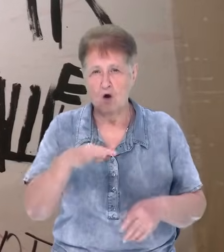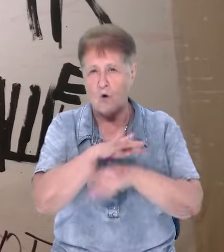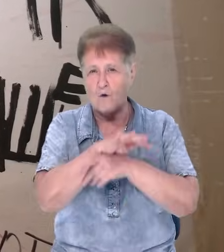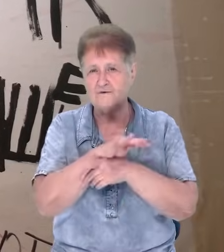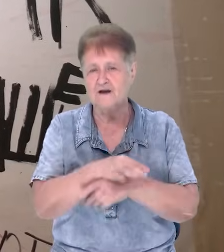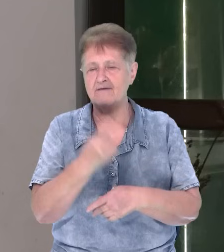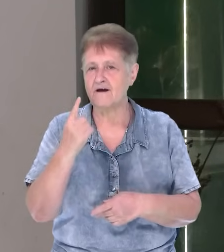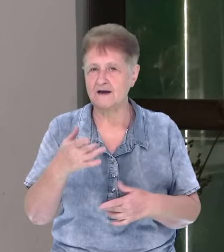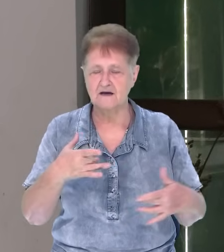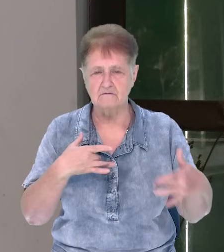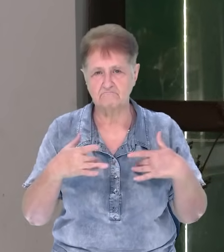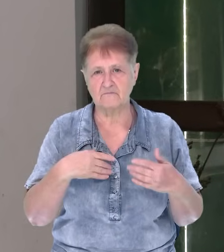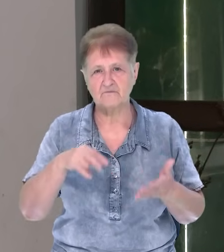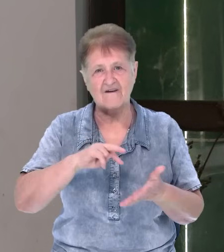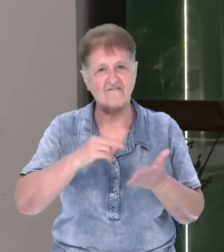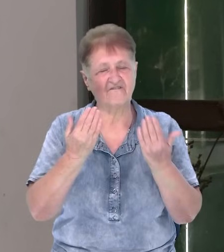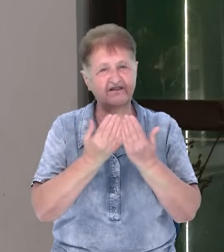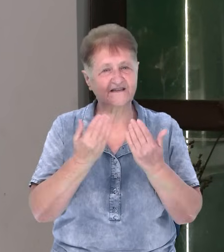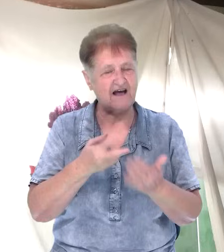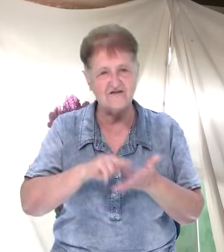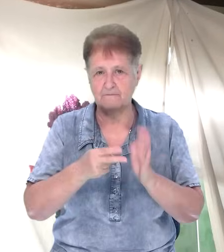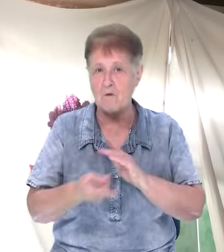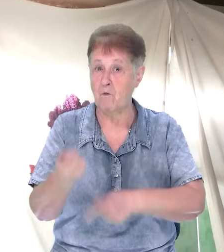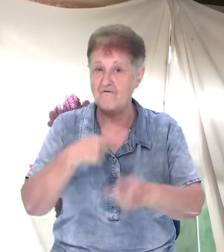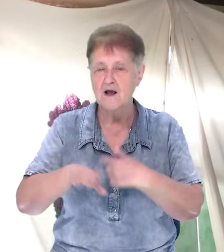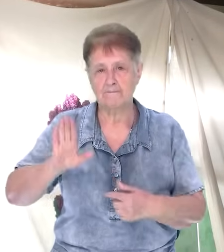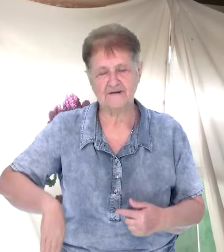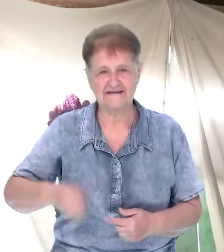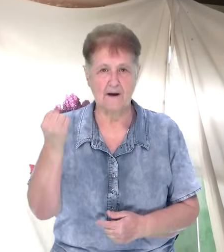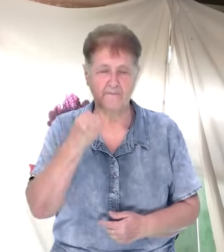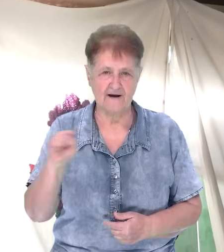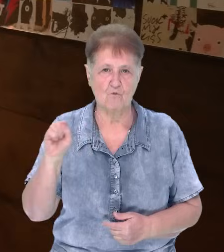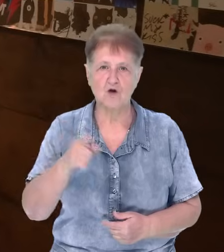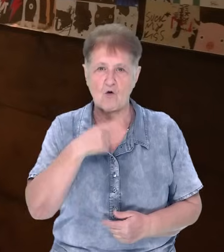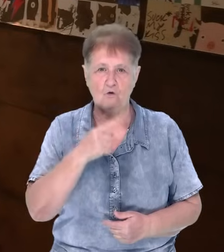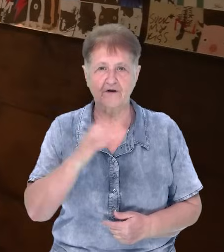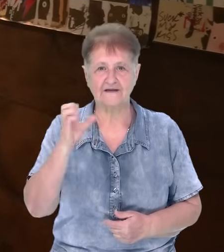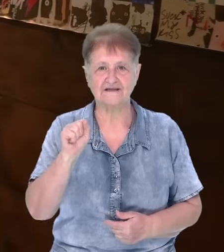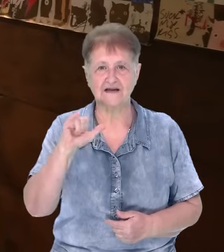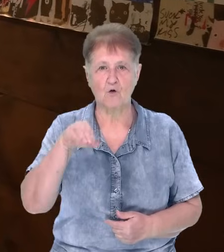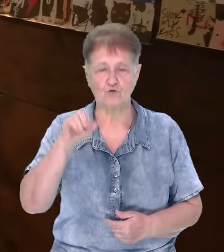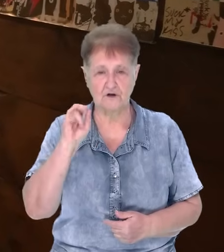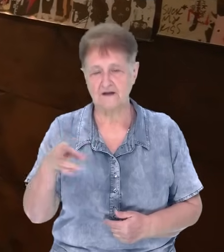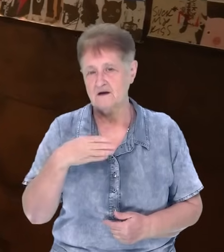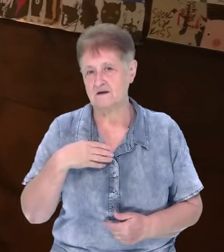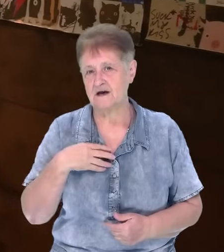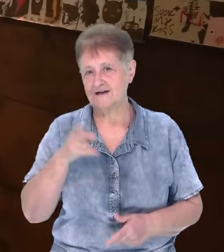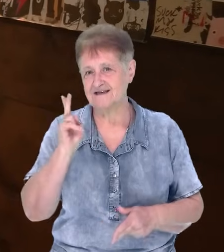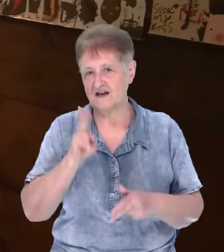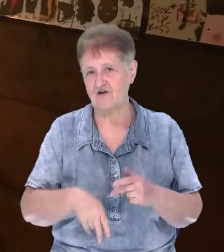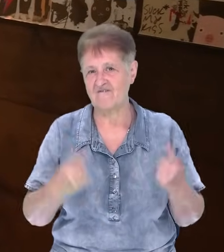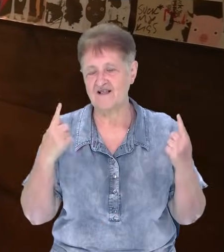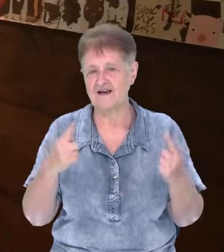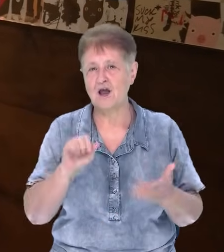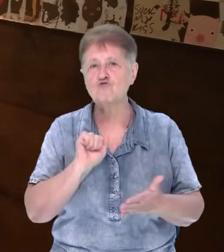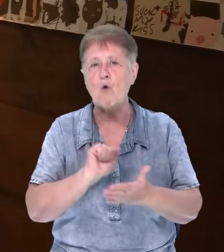жодних вистав у Жовіді митці не планують. Повернуться сюди лише після перемоги, говорить Іван Сауткін. Я зараз закінчую